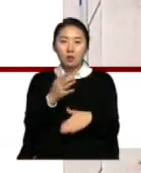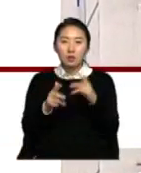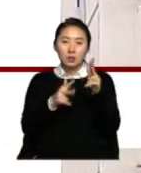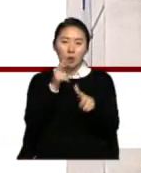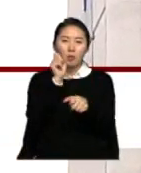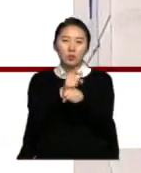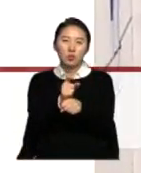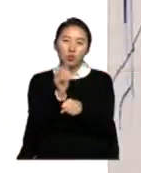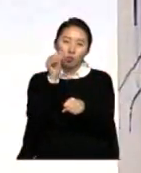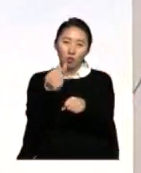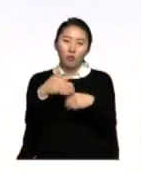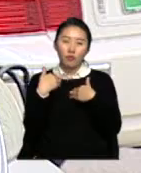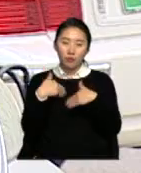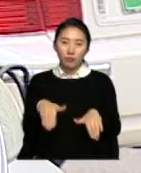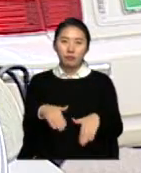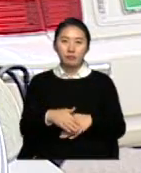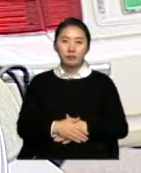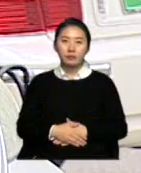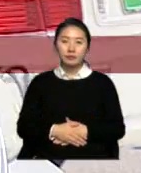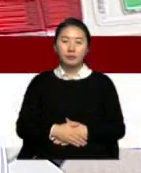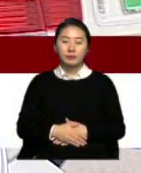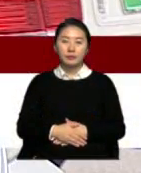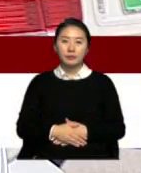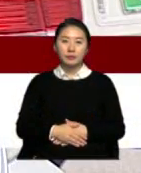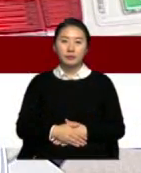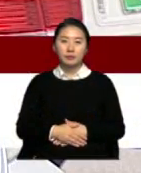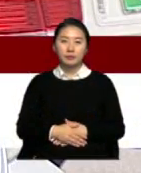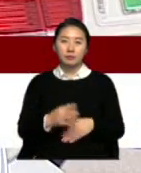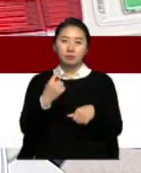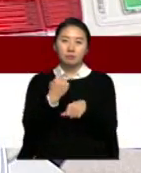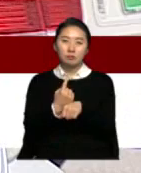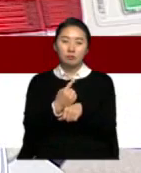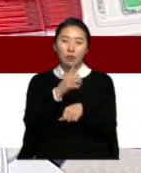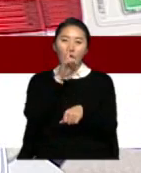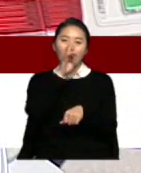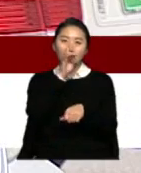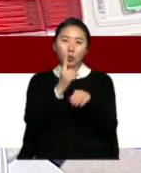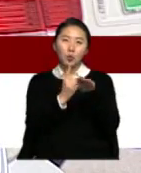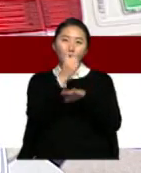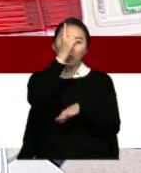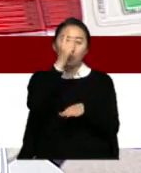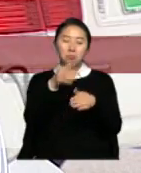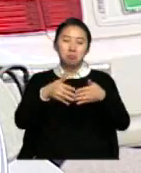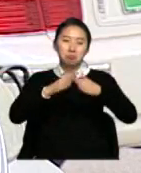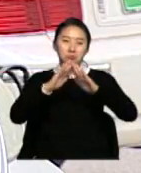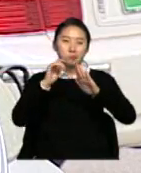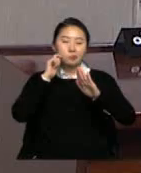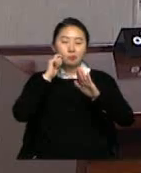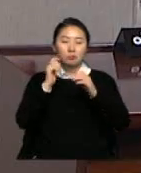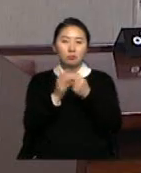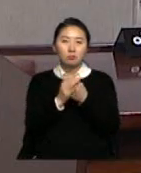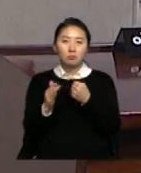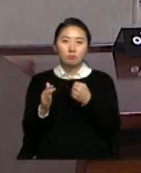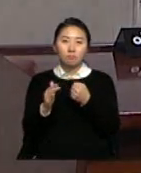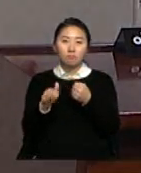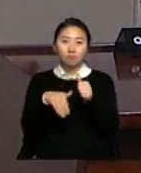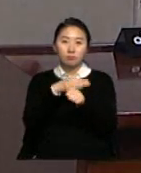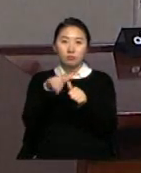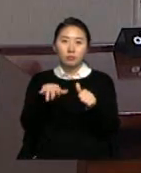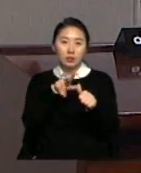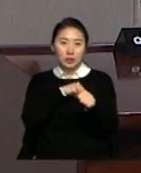사업성이 그만큼 떨어지는 겁니다. 당연히 안 되지. 재건축이 안 되잖아. 높이 못 올라갔잖아요, 더 이상. 상황이